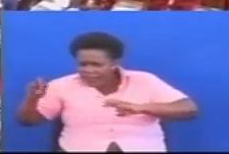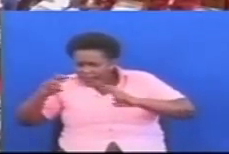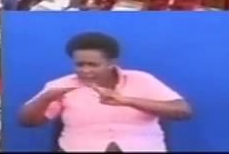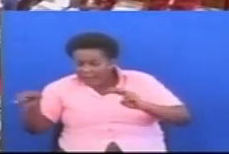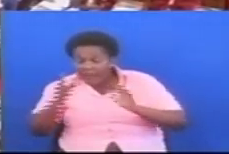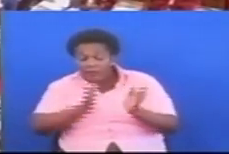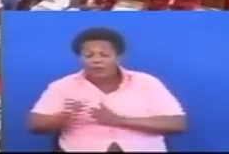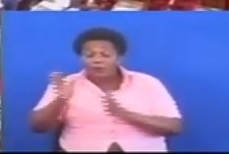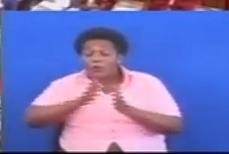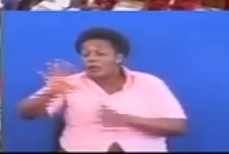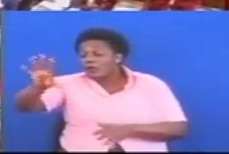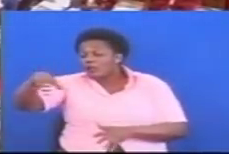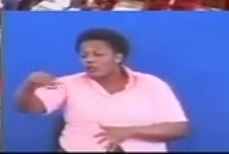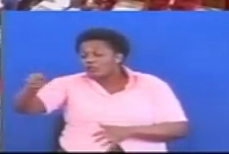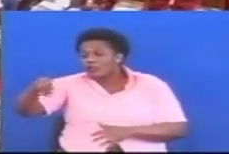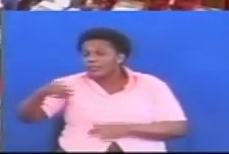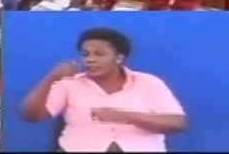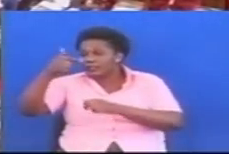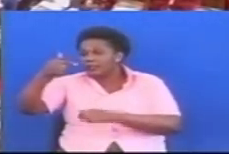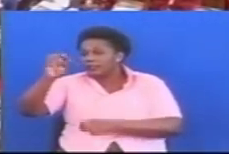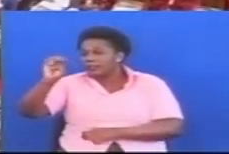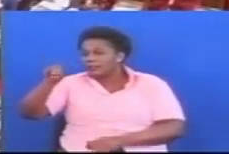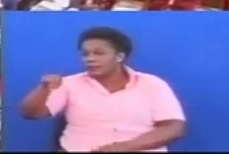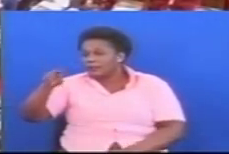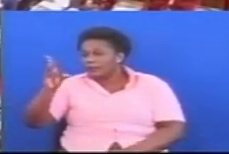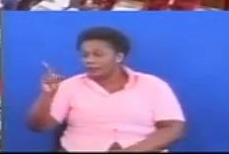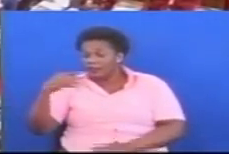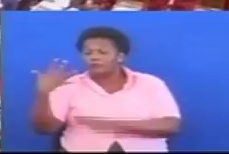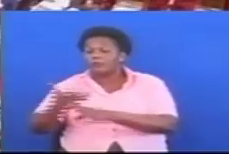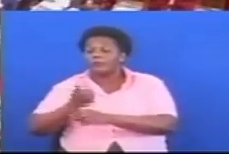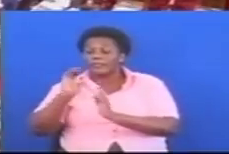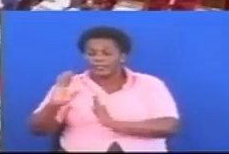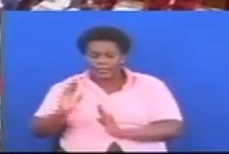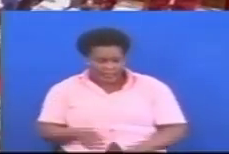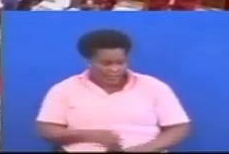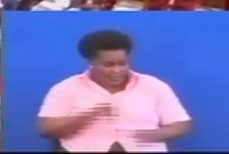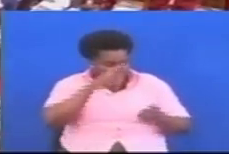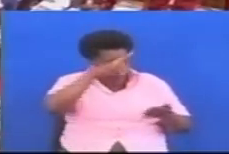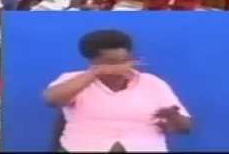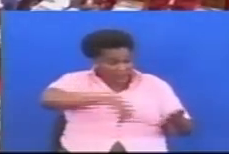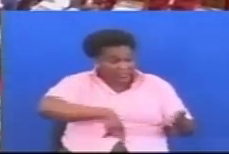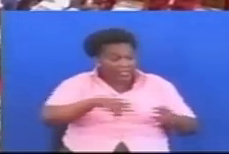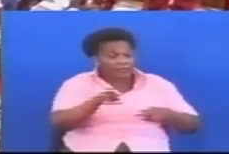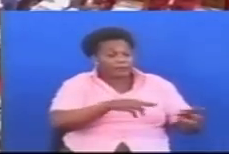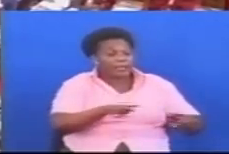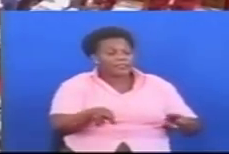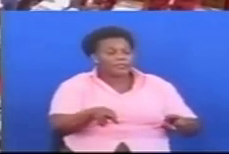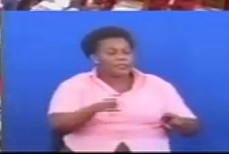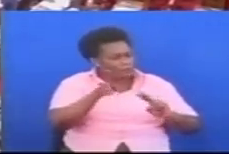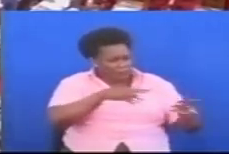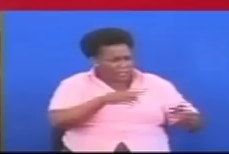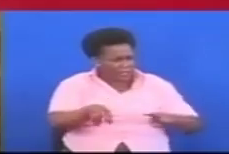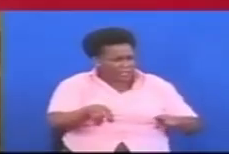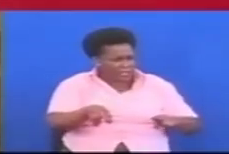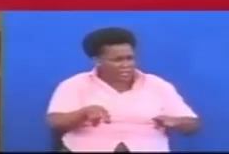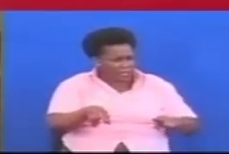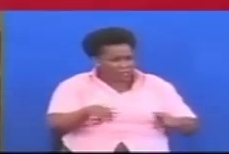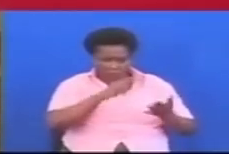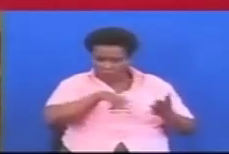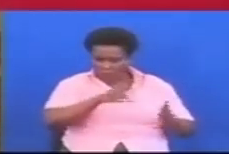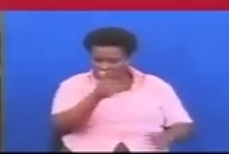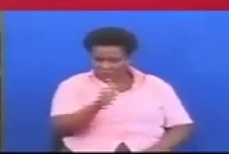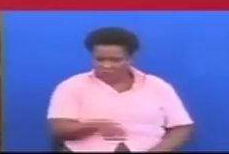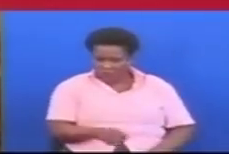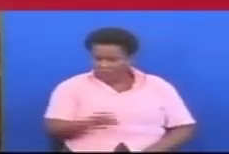tayari ameshapatikana. Kwa sasa mkataba kwa ajili ya kazi huo, kwa ajili ya kazi hiyo uko ofisi ya mwanasheria mkuu wa serikali kwa